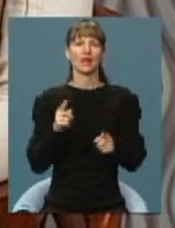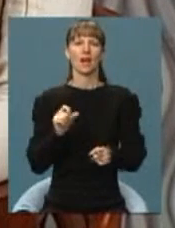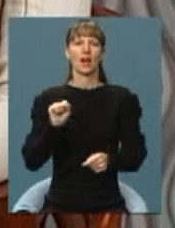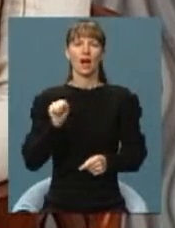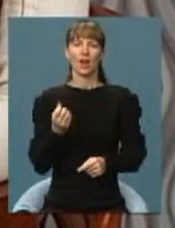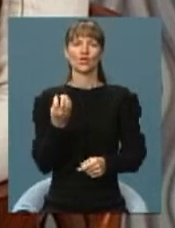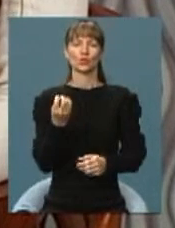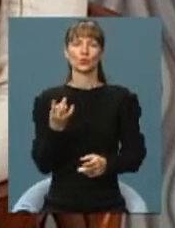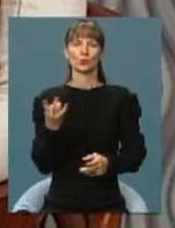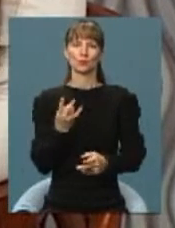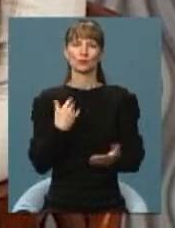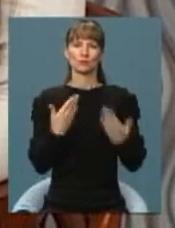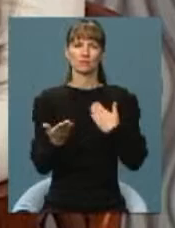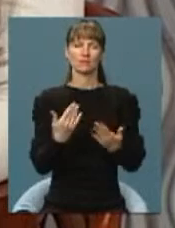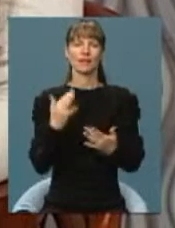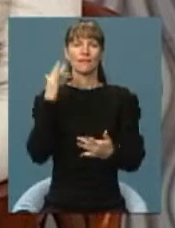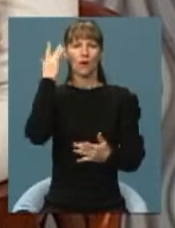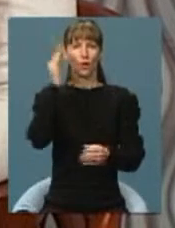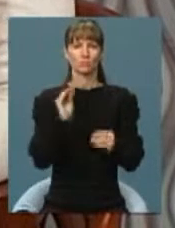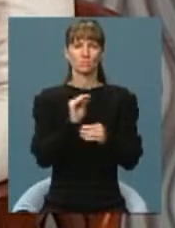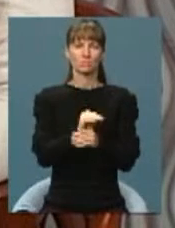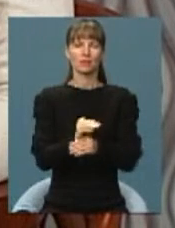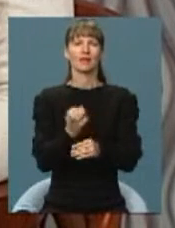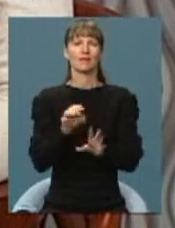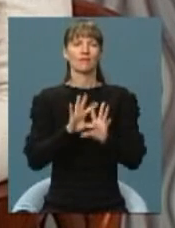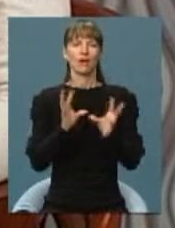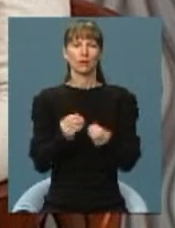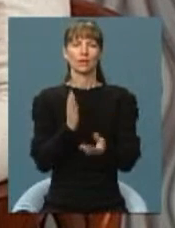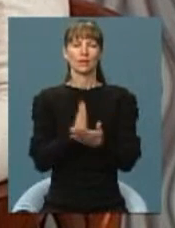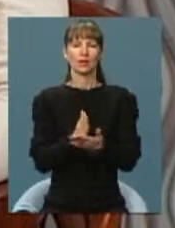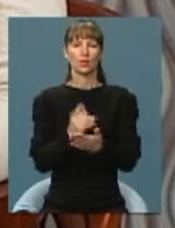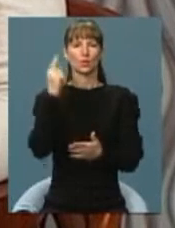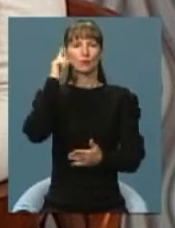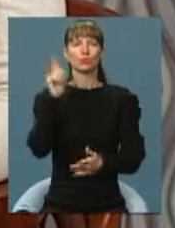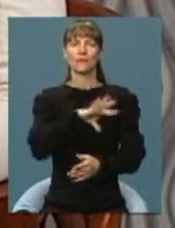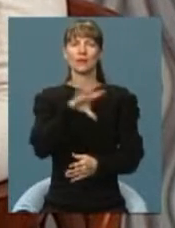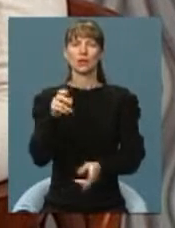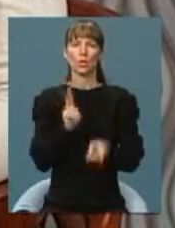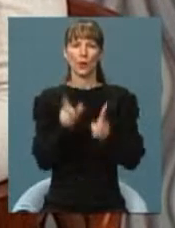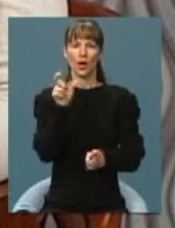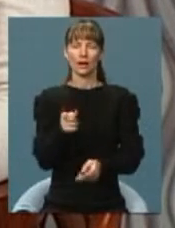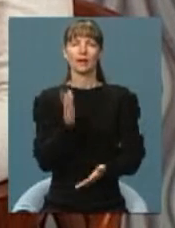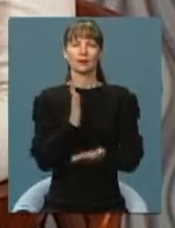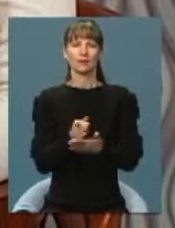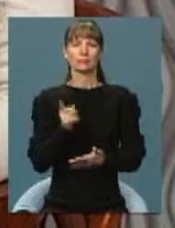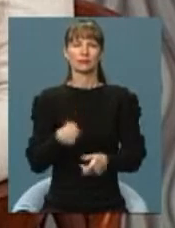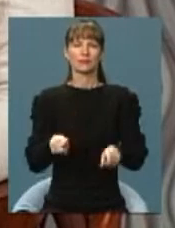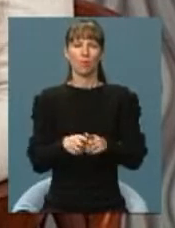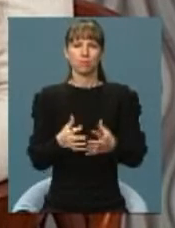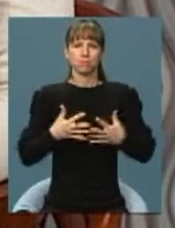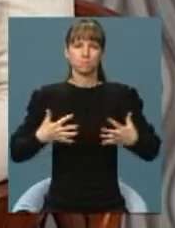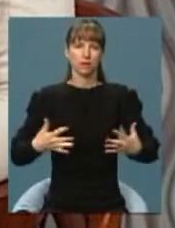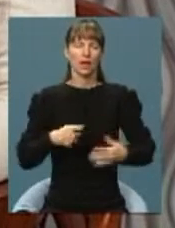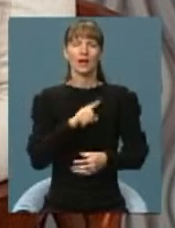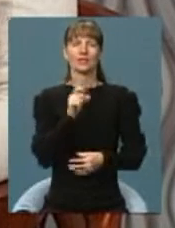без фантазії, а ще поставитися до цього творчо. Ну і взагалом ще така є думка, що всі кухарі, вони насправді є такими повненькими